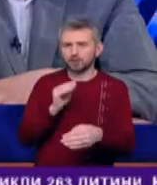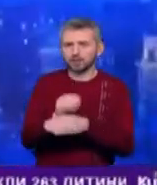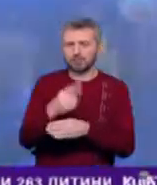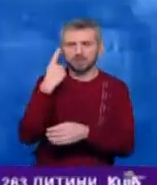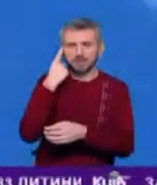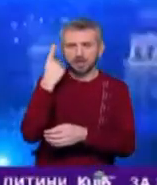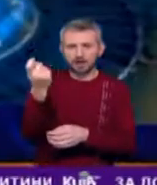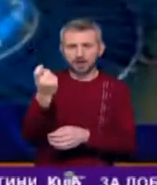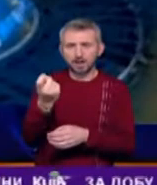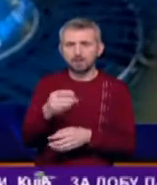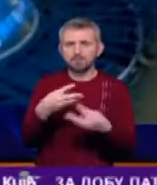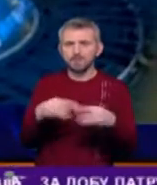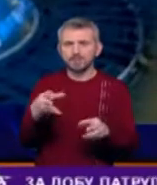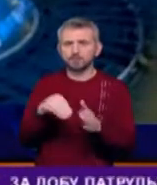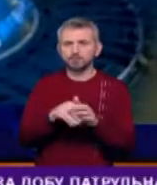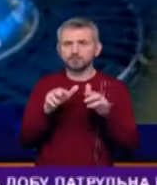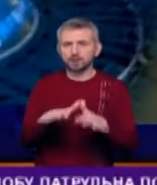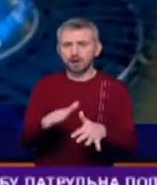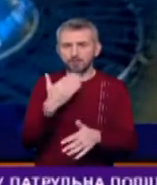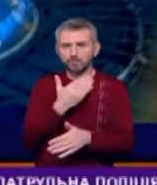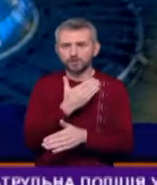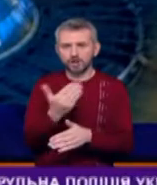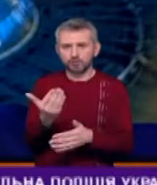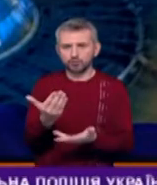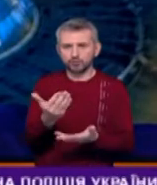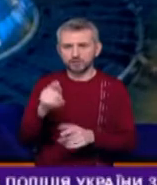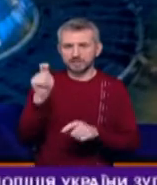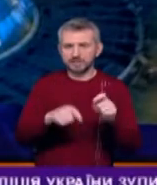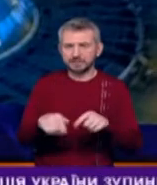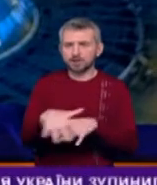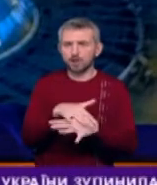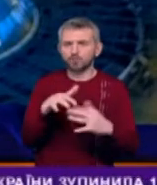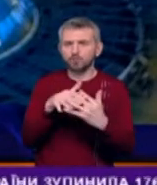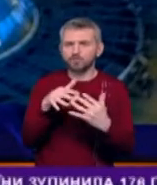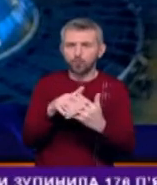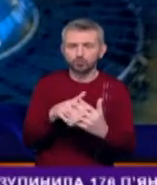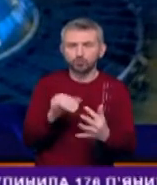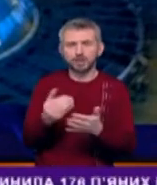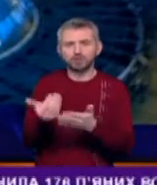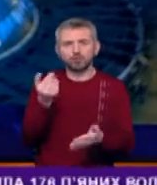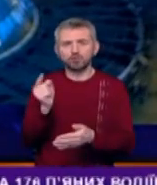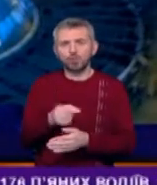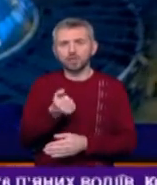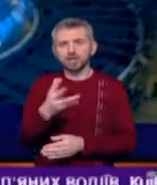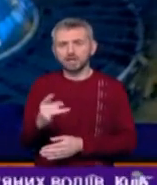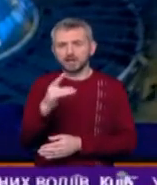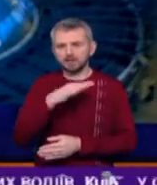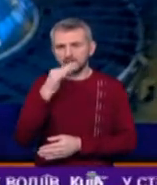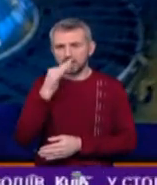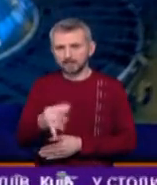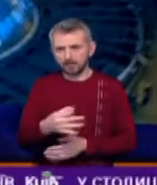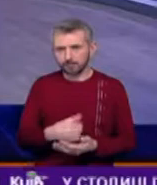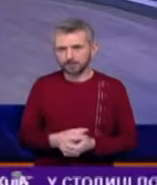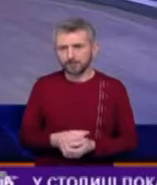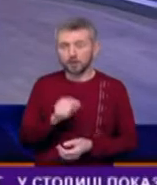заява міністра внутрішніх справ на останньому, в тому числі, з'їзді Народного фронту. І до того він кілька разів сказав,